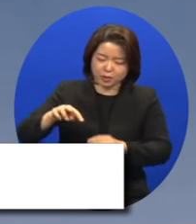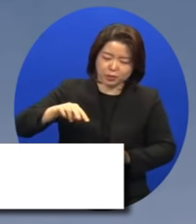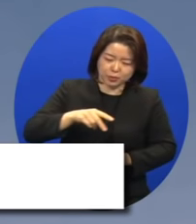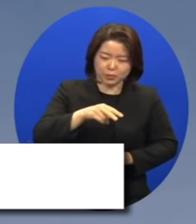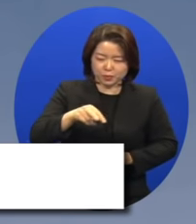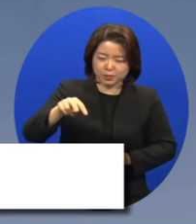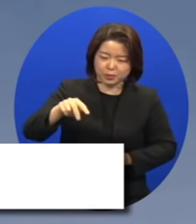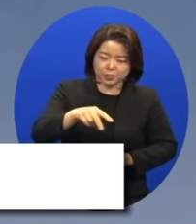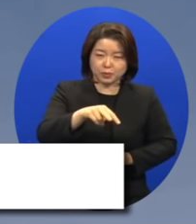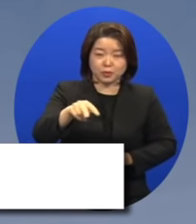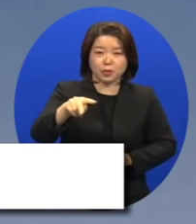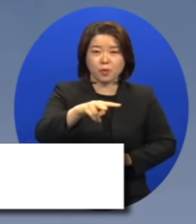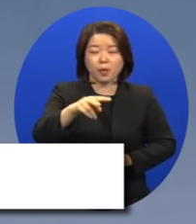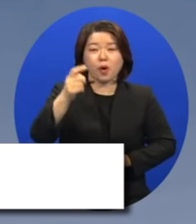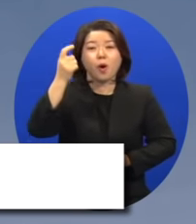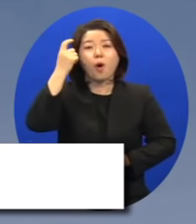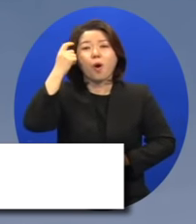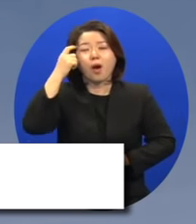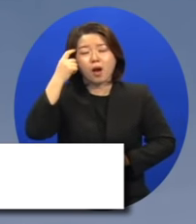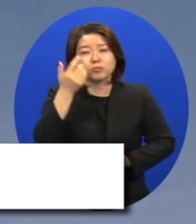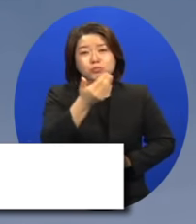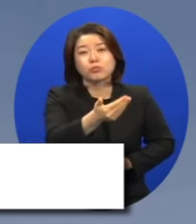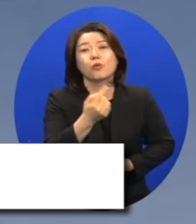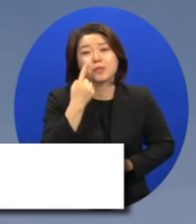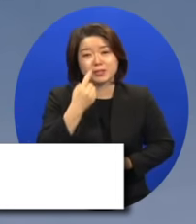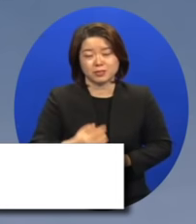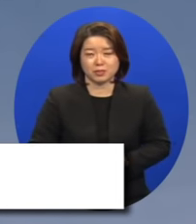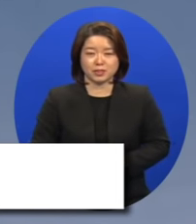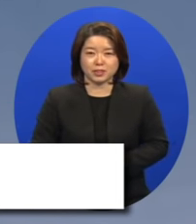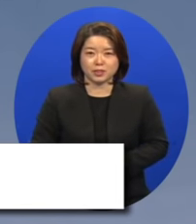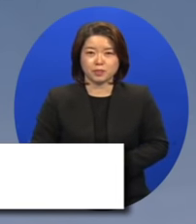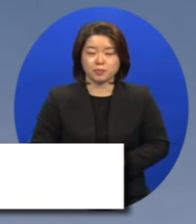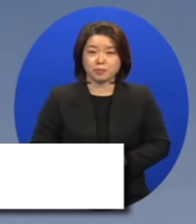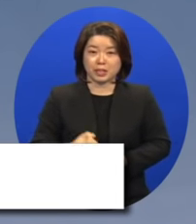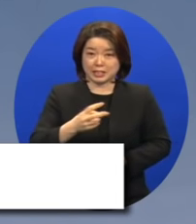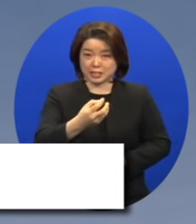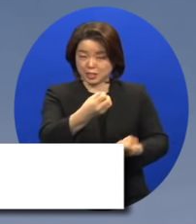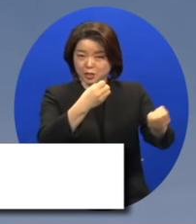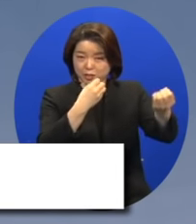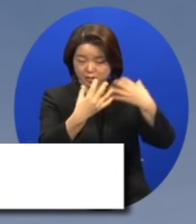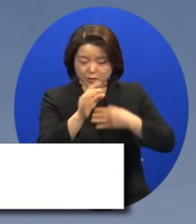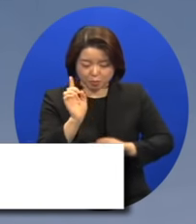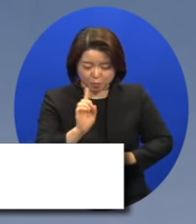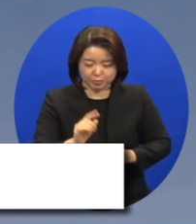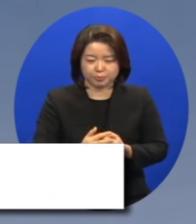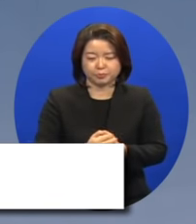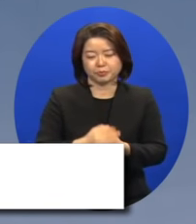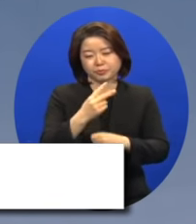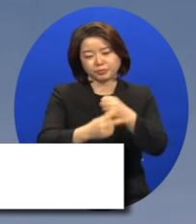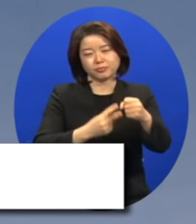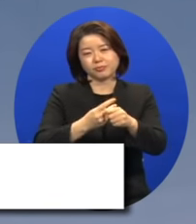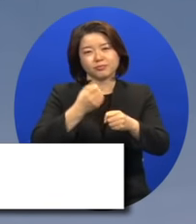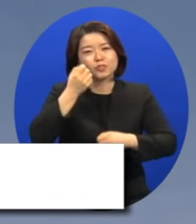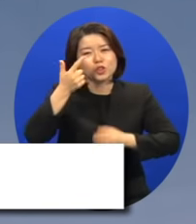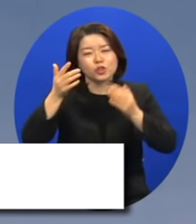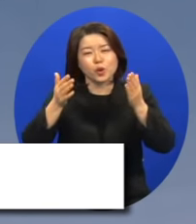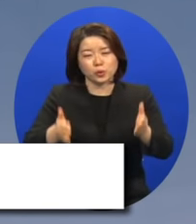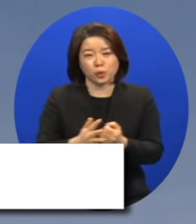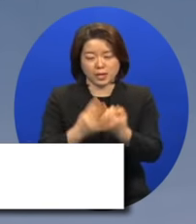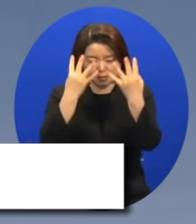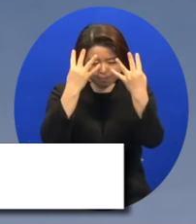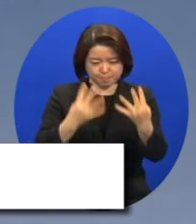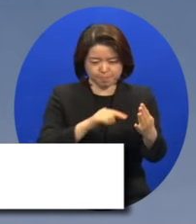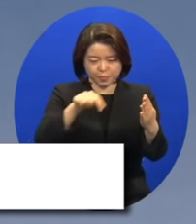그에게왜그렇게하는지물어봤다 .그는 2년